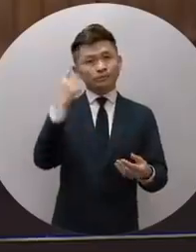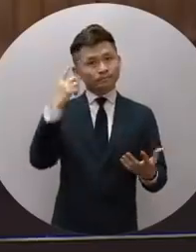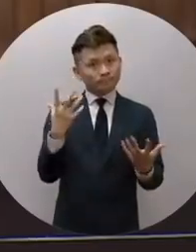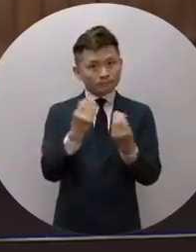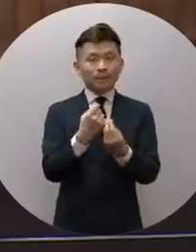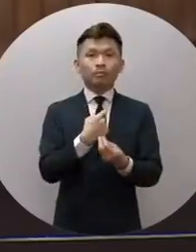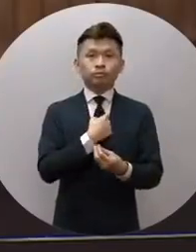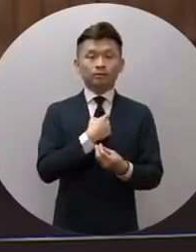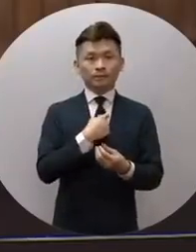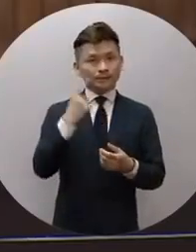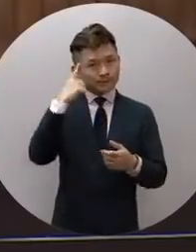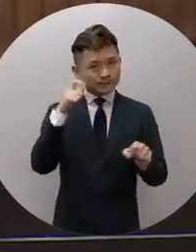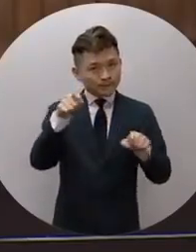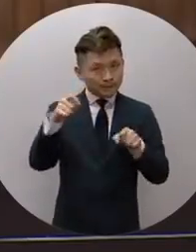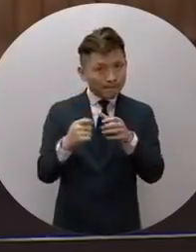解困的方案。